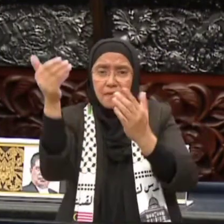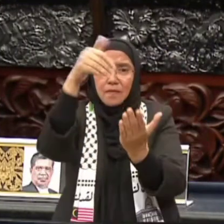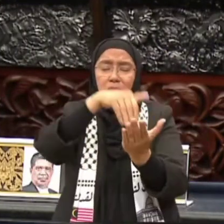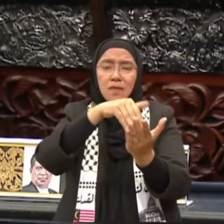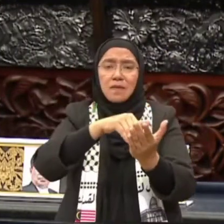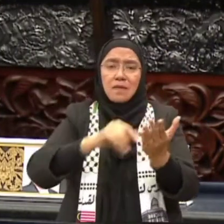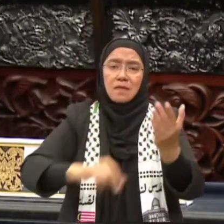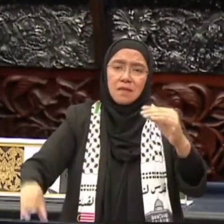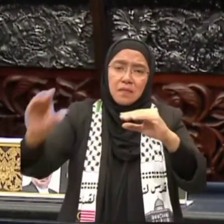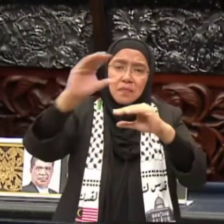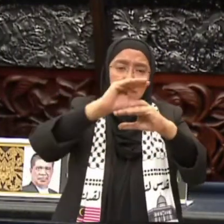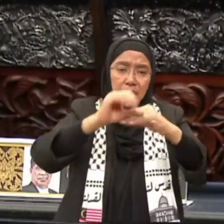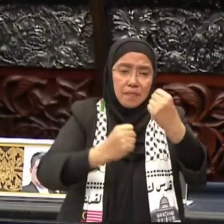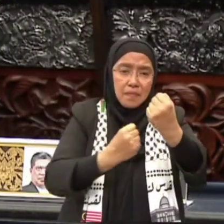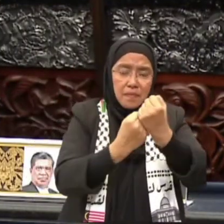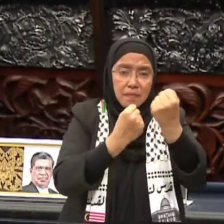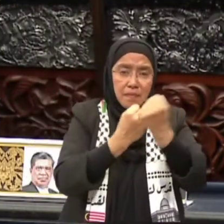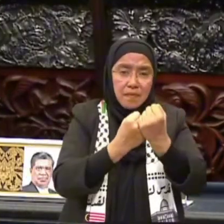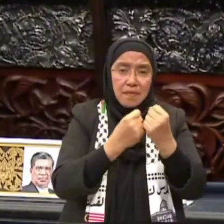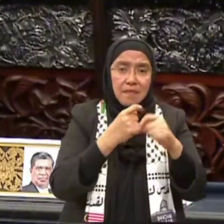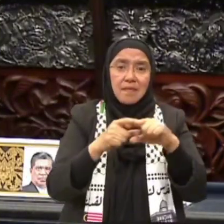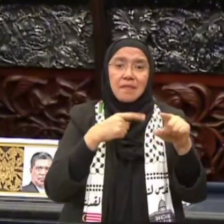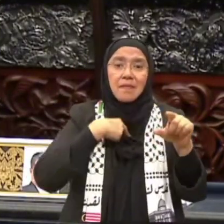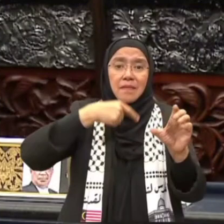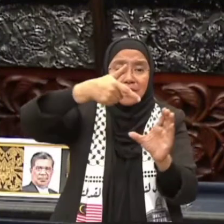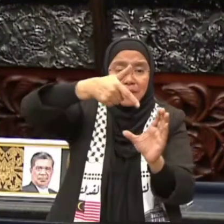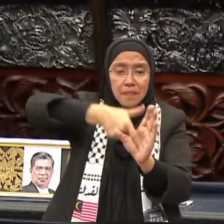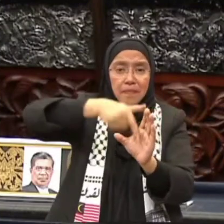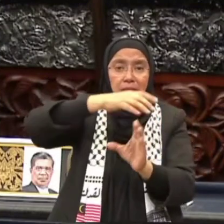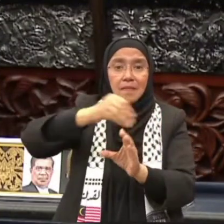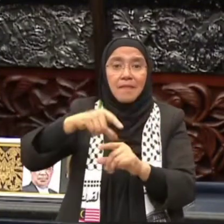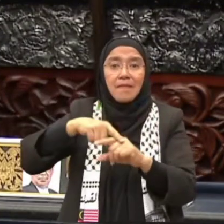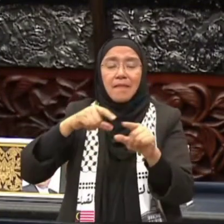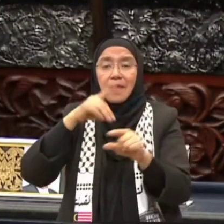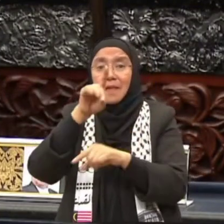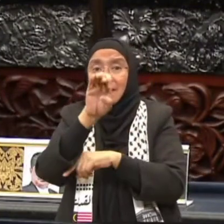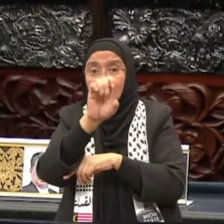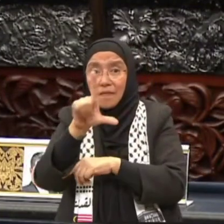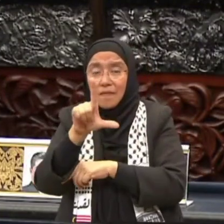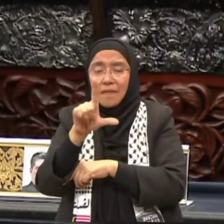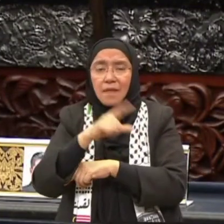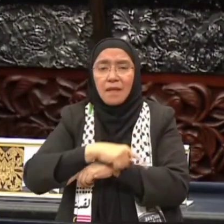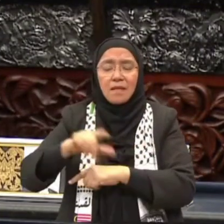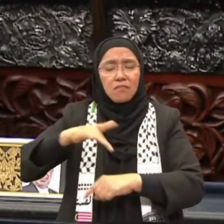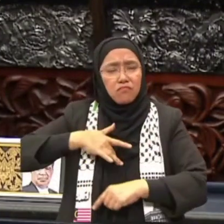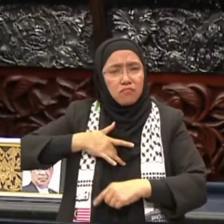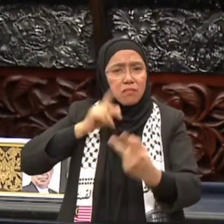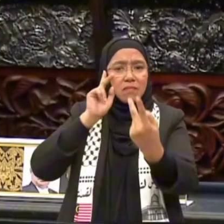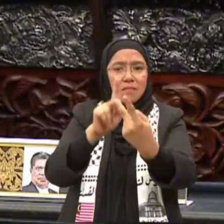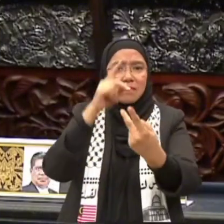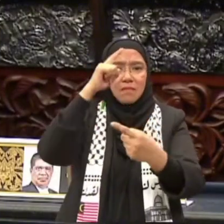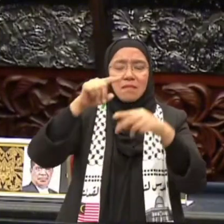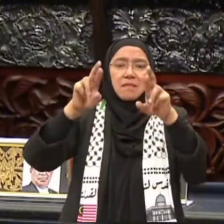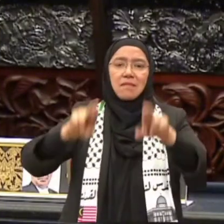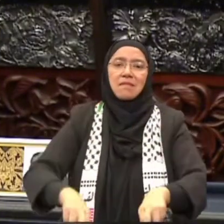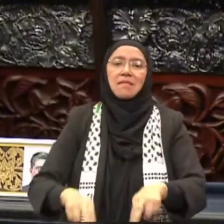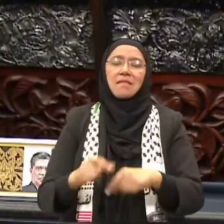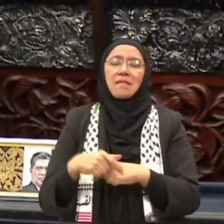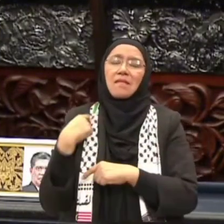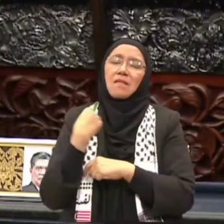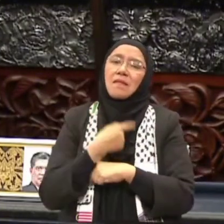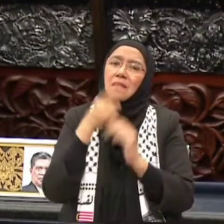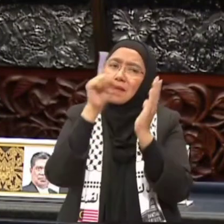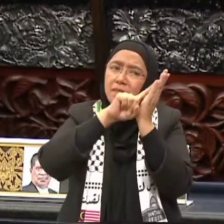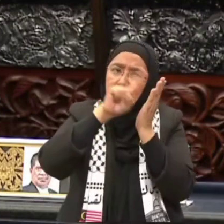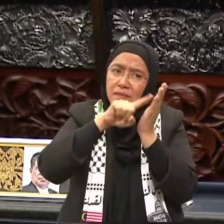yang difikirkan sesuai oleh rakyat sendiri. Jadi kita semak dari segi pendirian kerajaan, pandangan